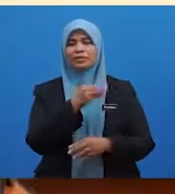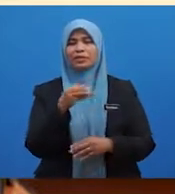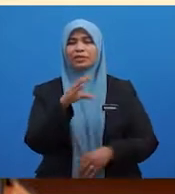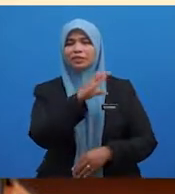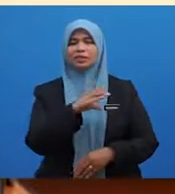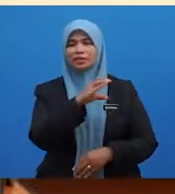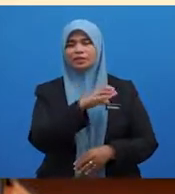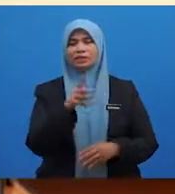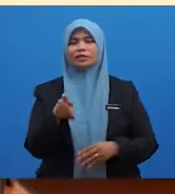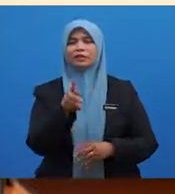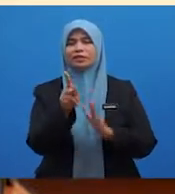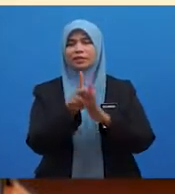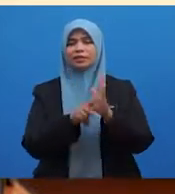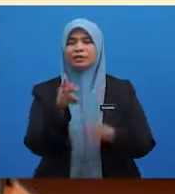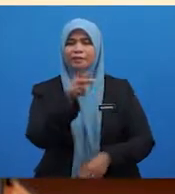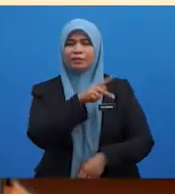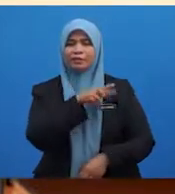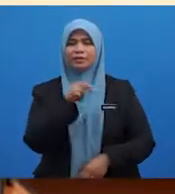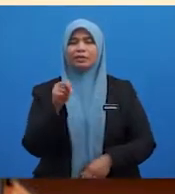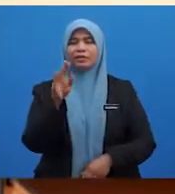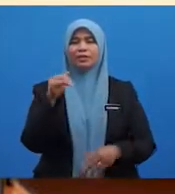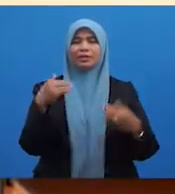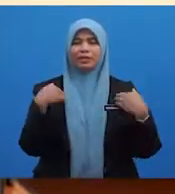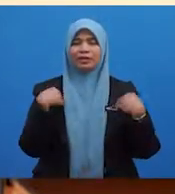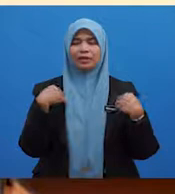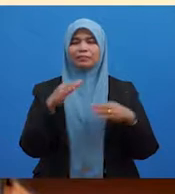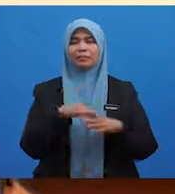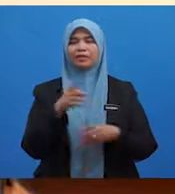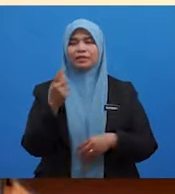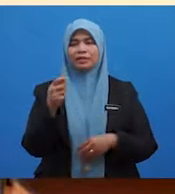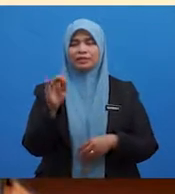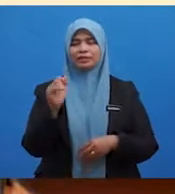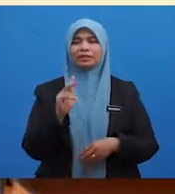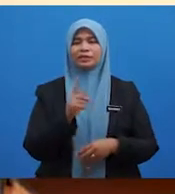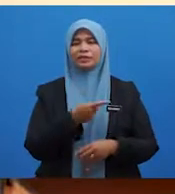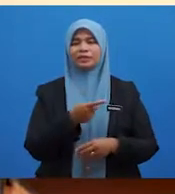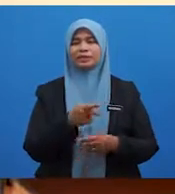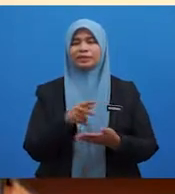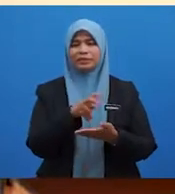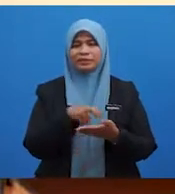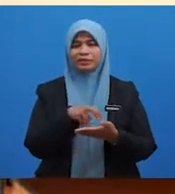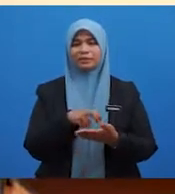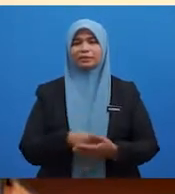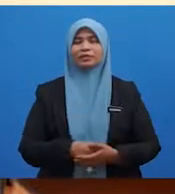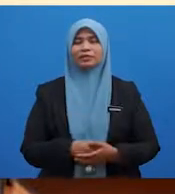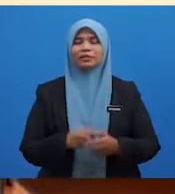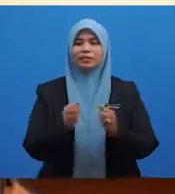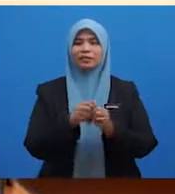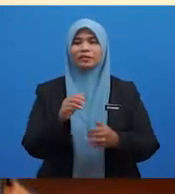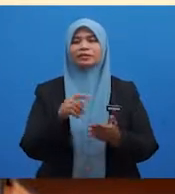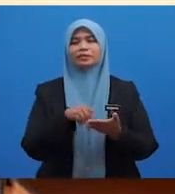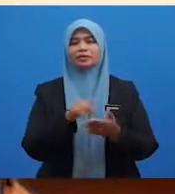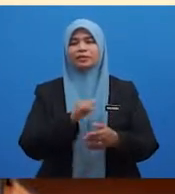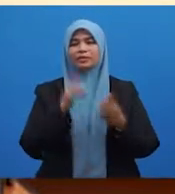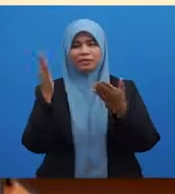ciri kepemimpinan yang ada pada teks yang kita kaji. Dengan ini, saya